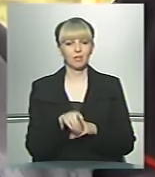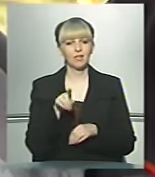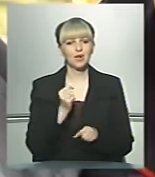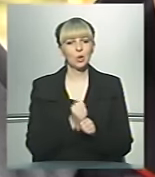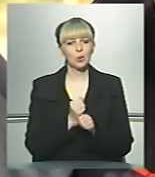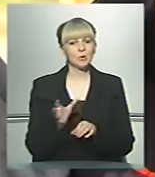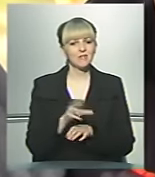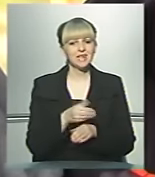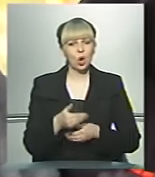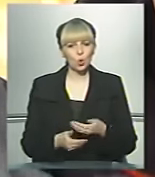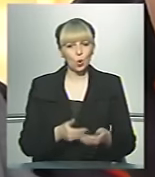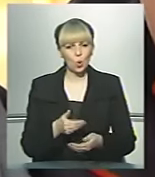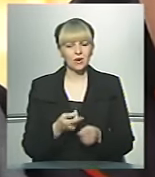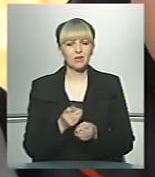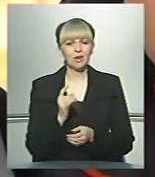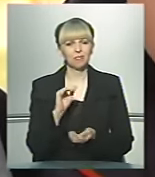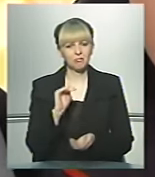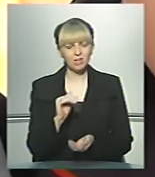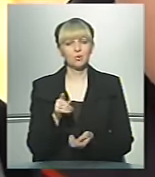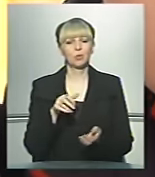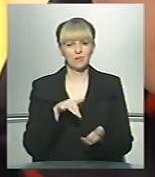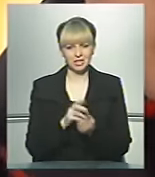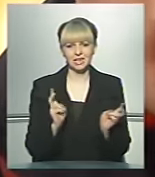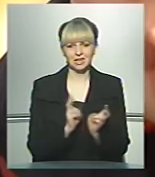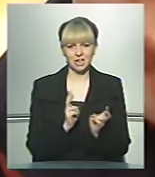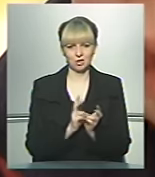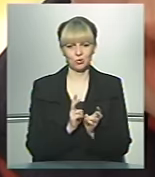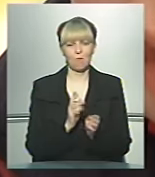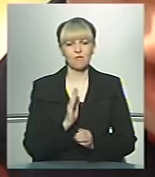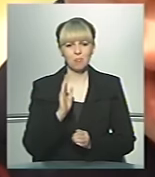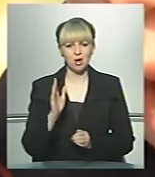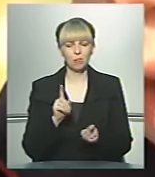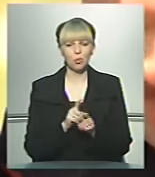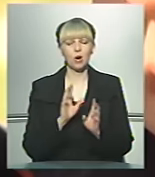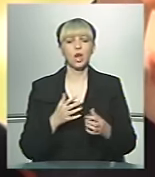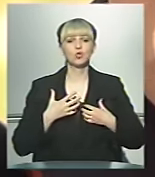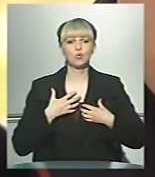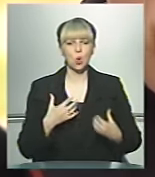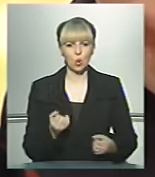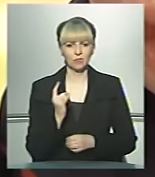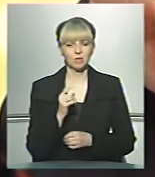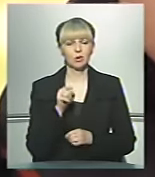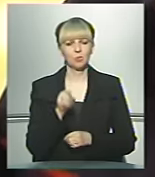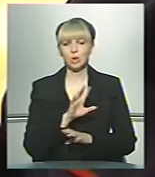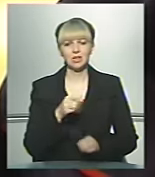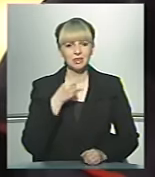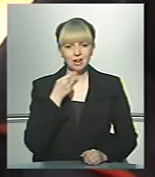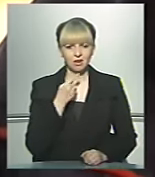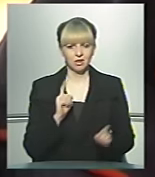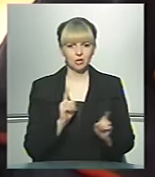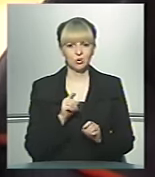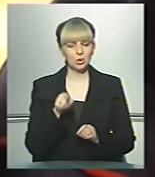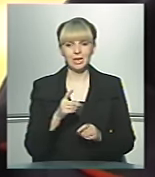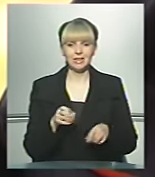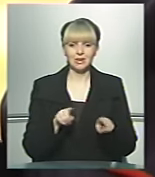робить ці всі кроки. Він маленький, але він йде на зустріч вперед. Бути як здорова дитина, і щоб йому не казали, що ти